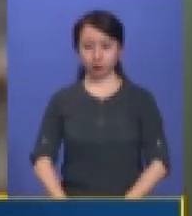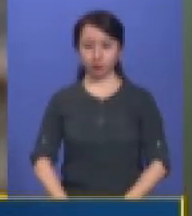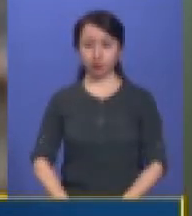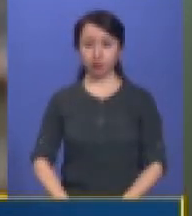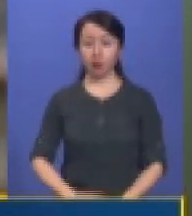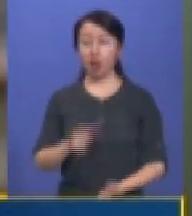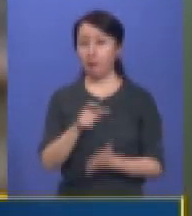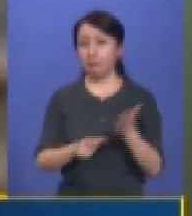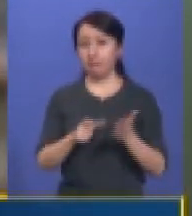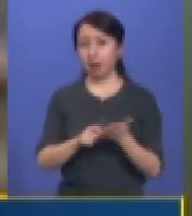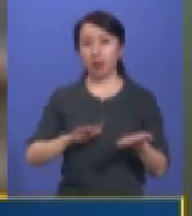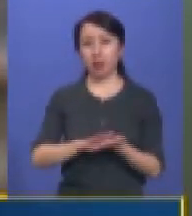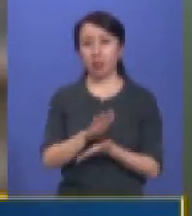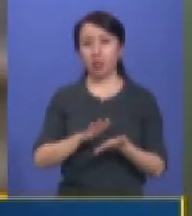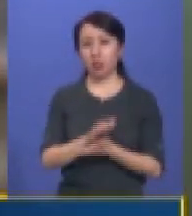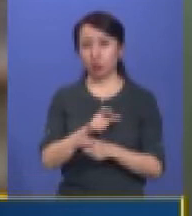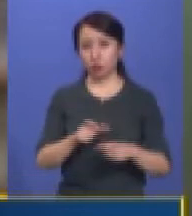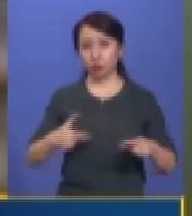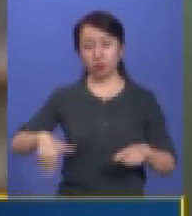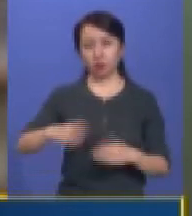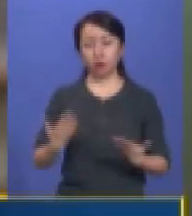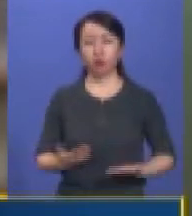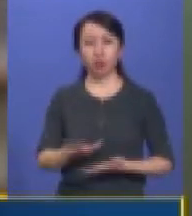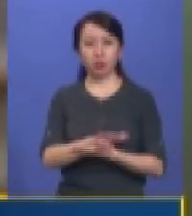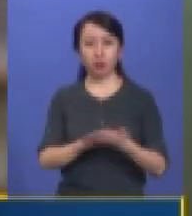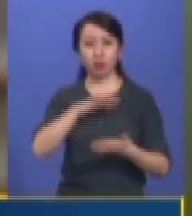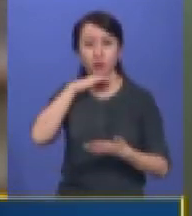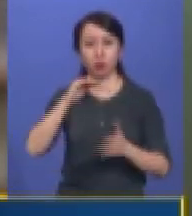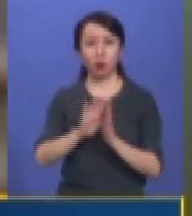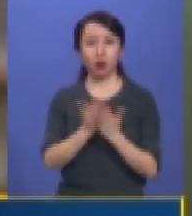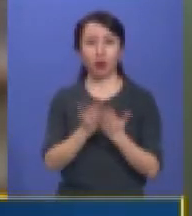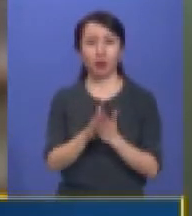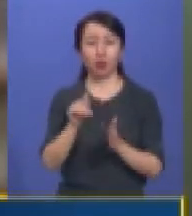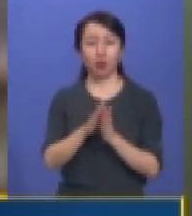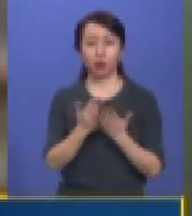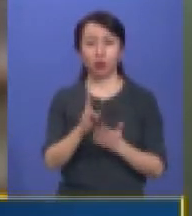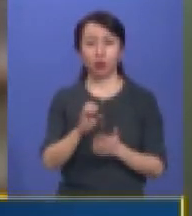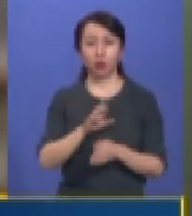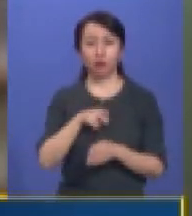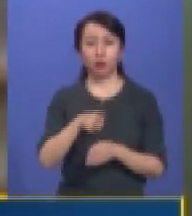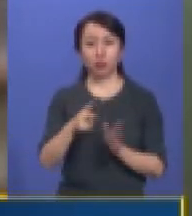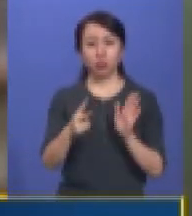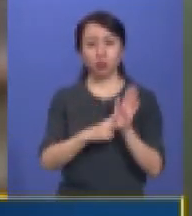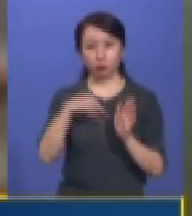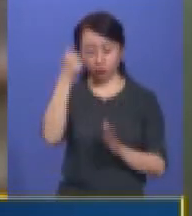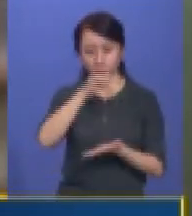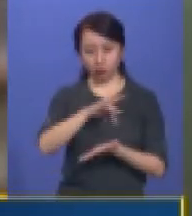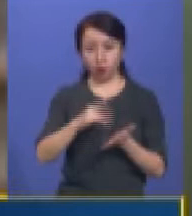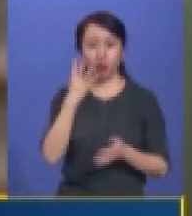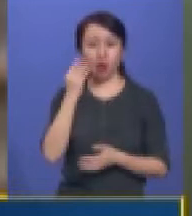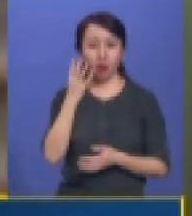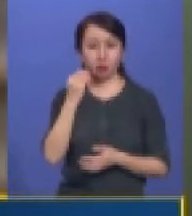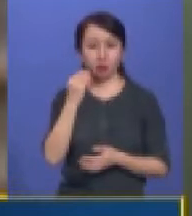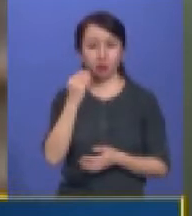Поэт и журналист Зейнулла Акимжанов за свою жизнь написал множество трудов. Например, его книга «Нурлы Шуак» вышла в 2007 году в городе Алматы.